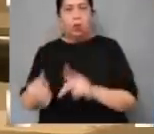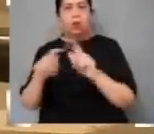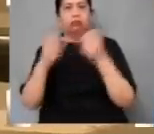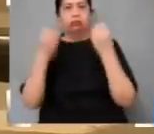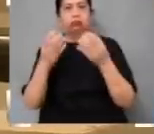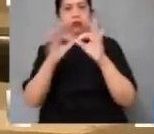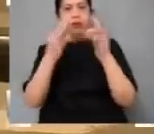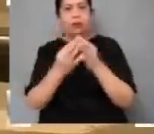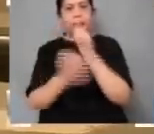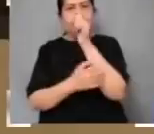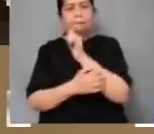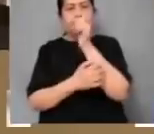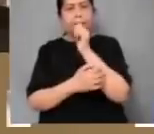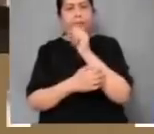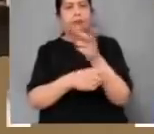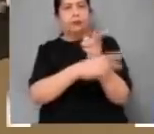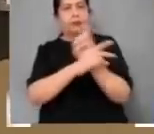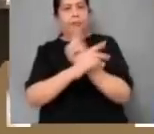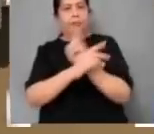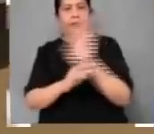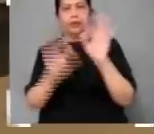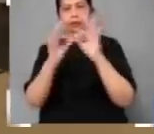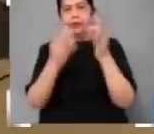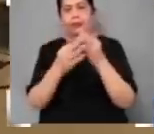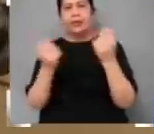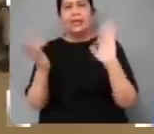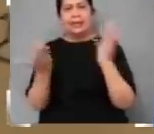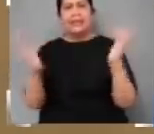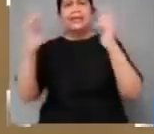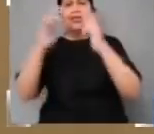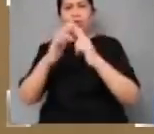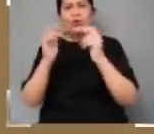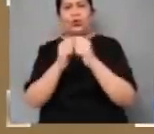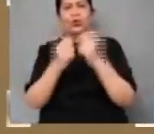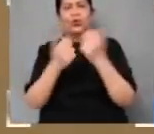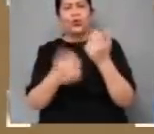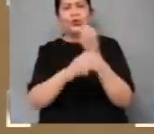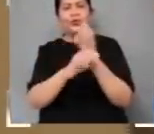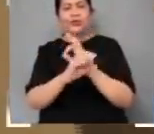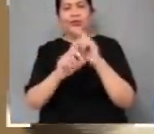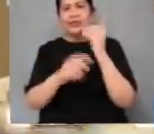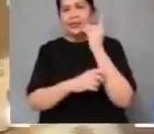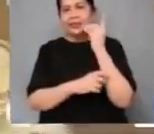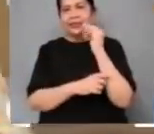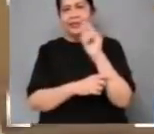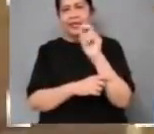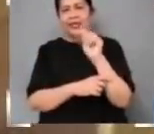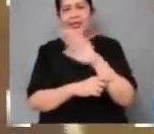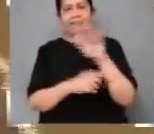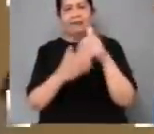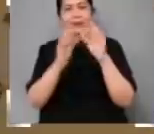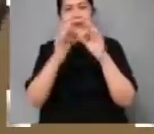mga dumating nilang kaanak. Malareunion ang pagsundo sa pasaherong si Diana at ilang miyembro ng kanyang pamilya sa NAIA